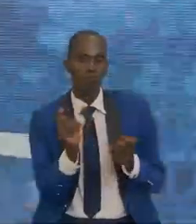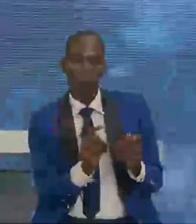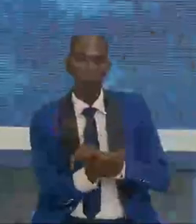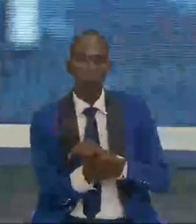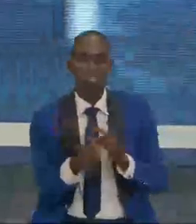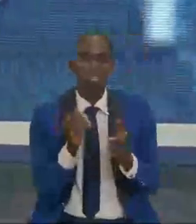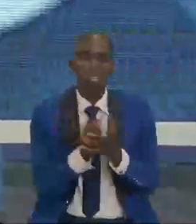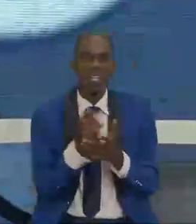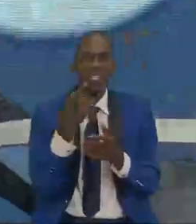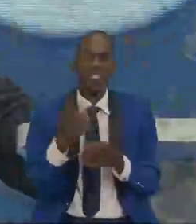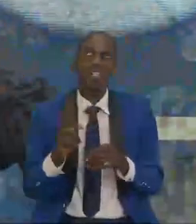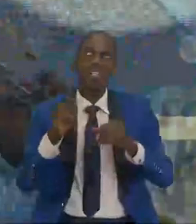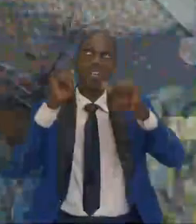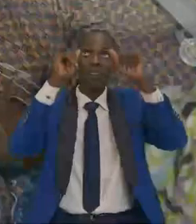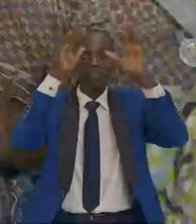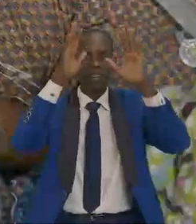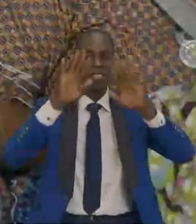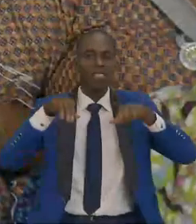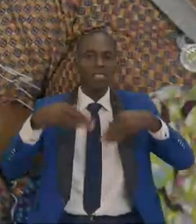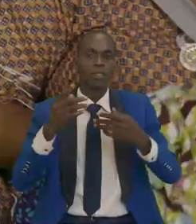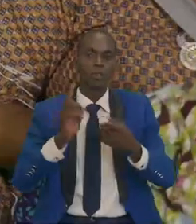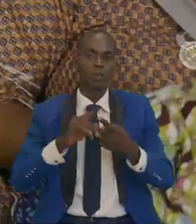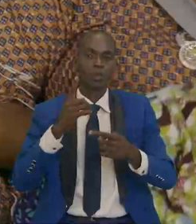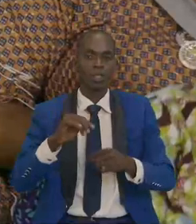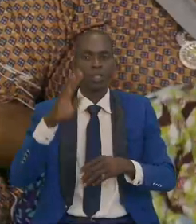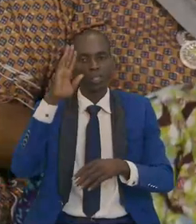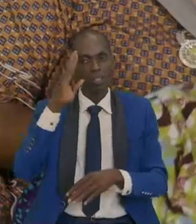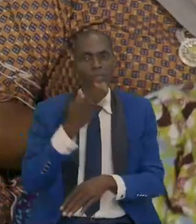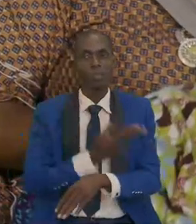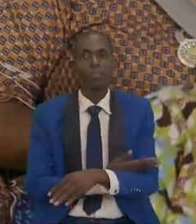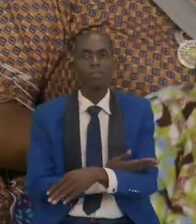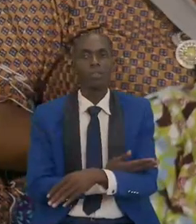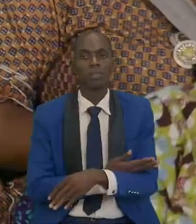transformation que le Père a donnée à son Fils.